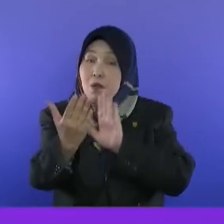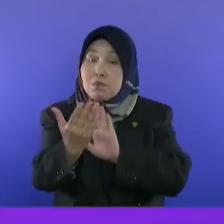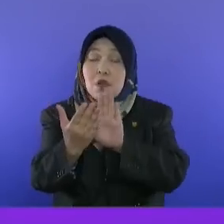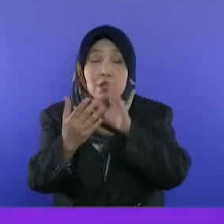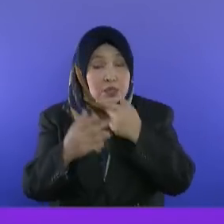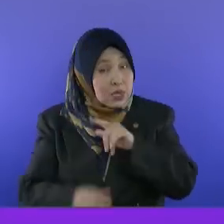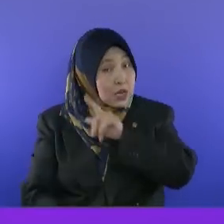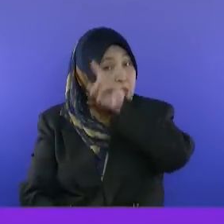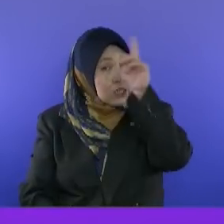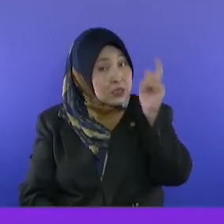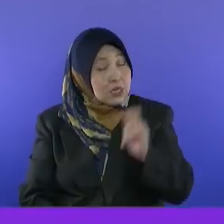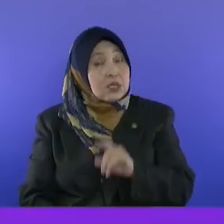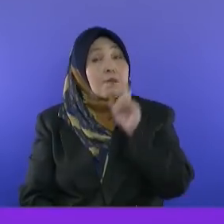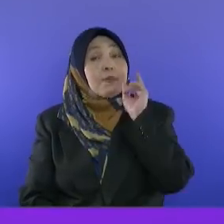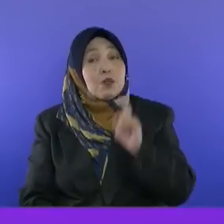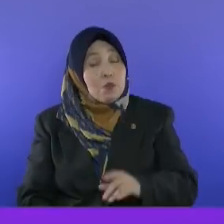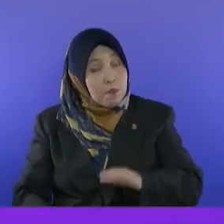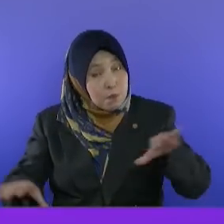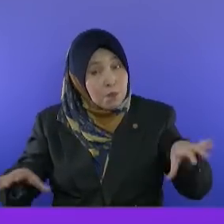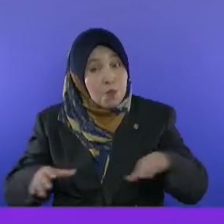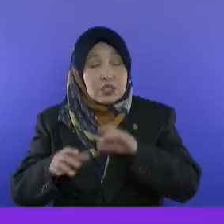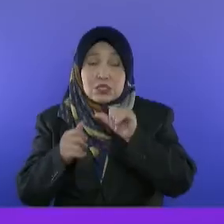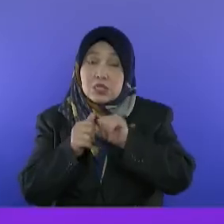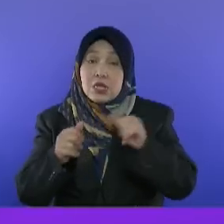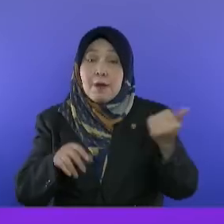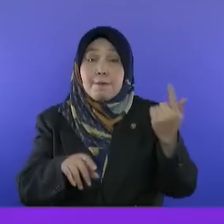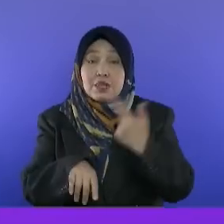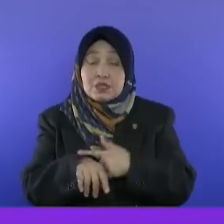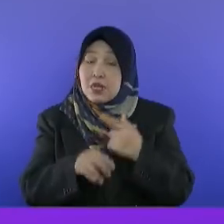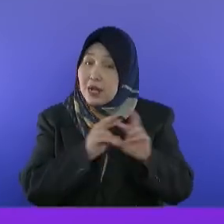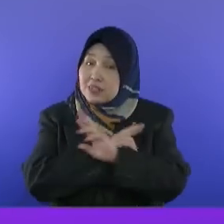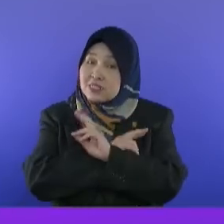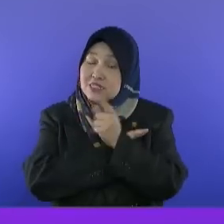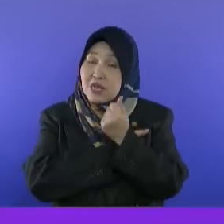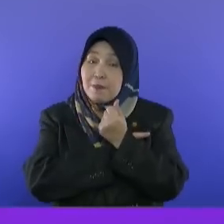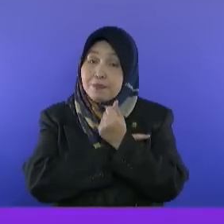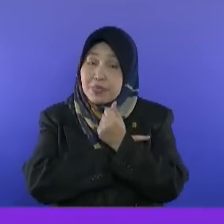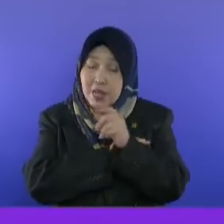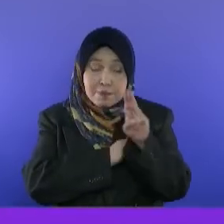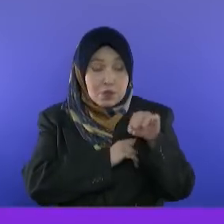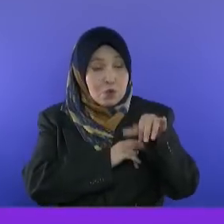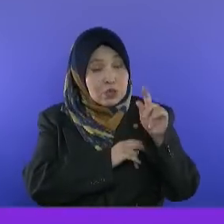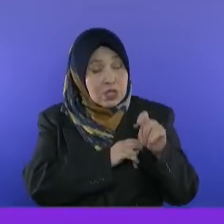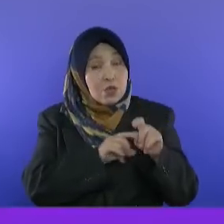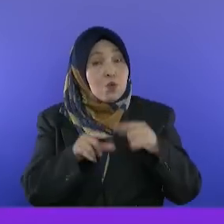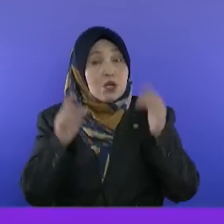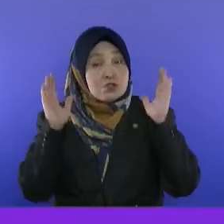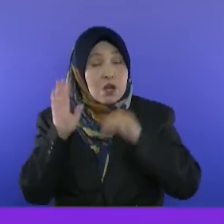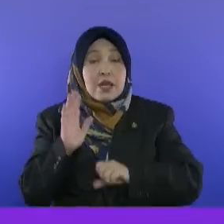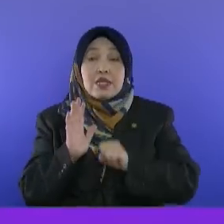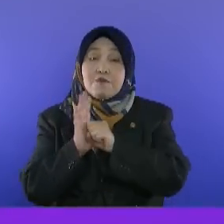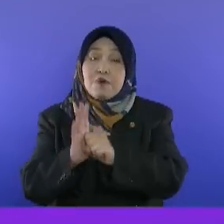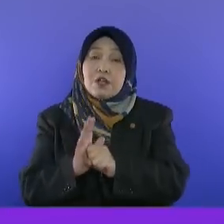ditanya kita perlu tunaikannya pada setiap masa kita berhasil sementara dalam Alquran salat